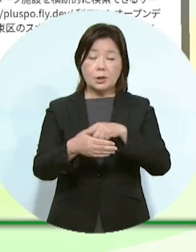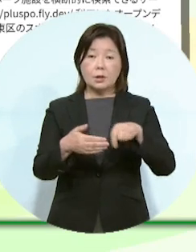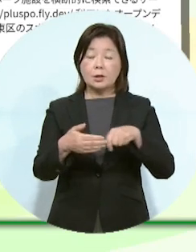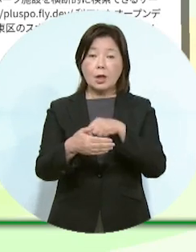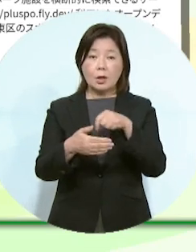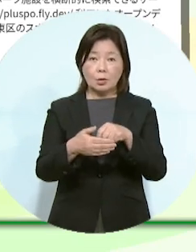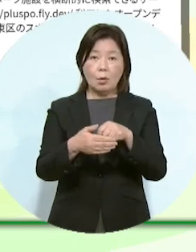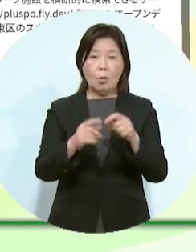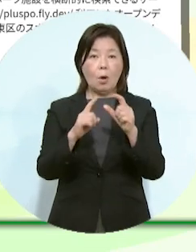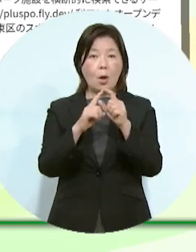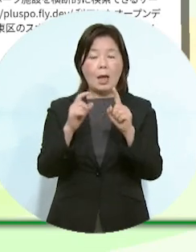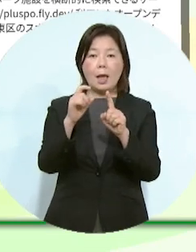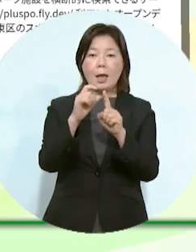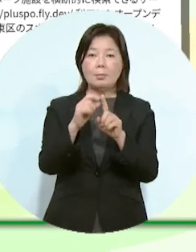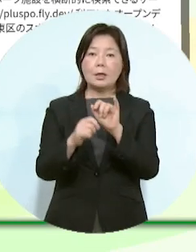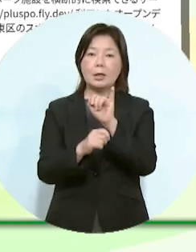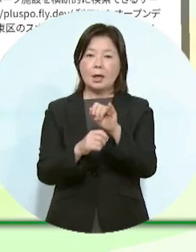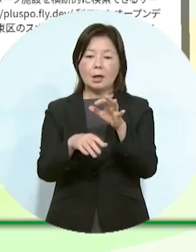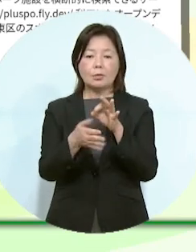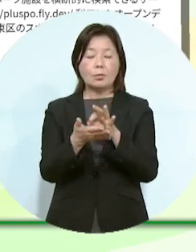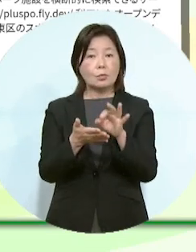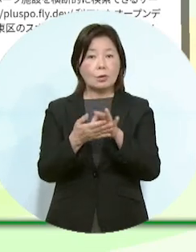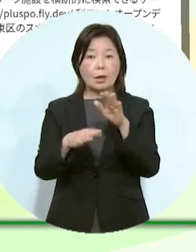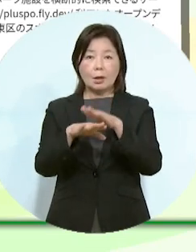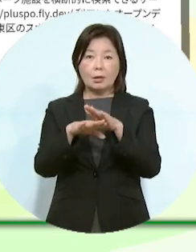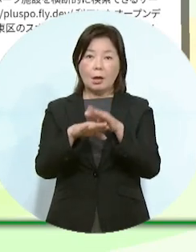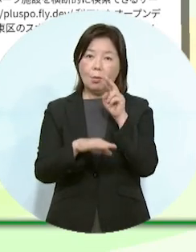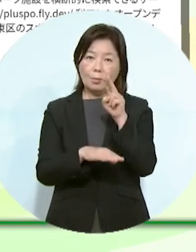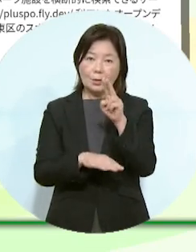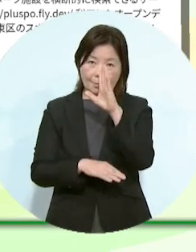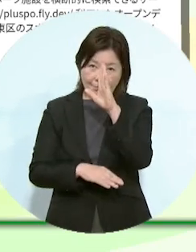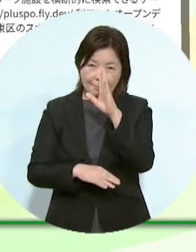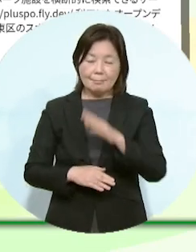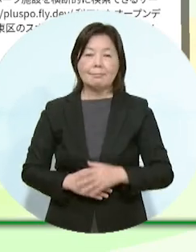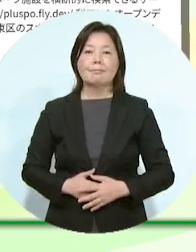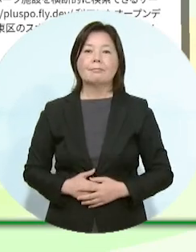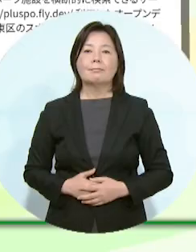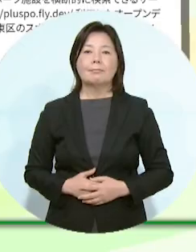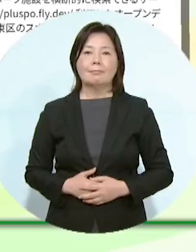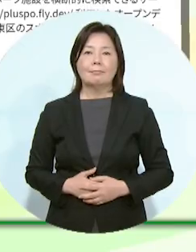の API の使い方をご覧ください。